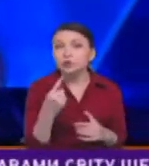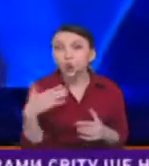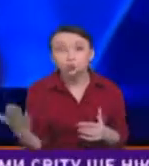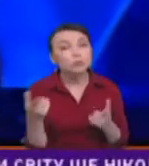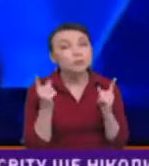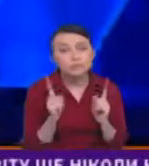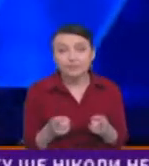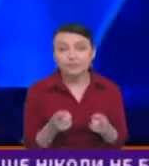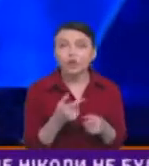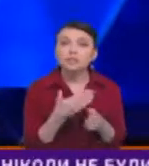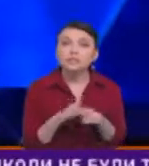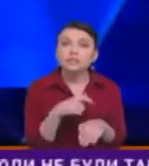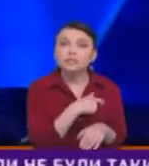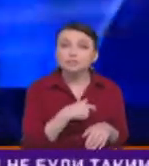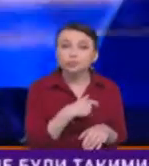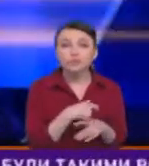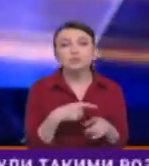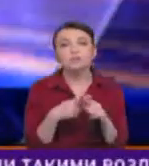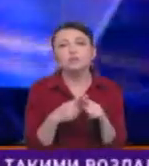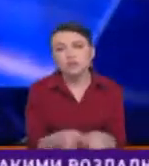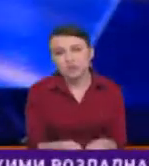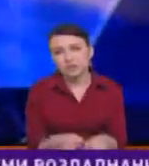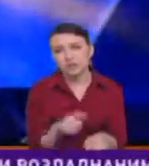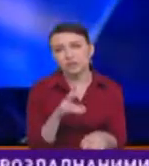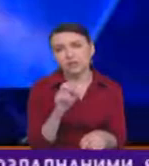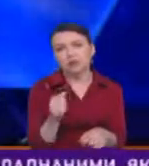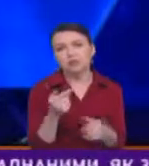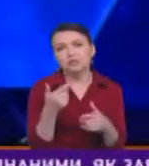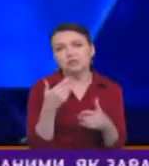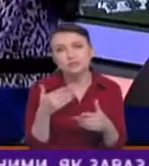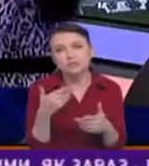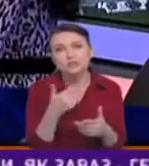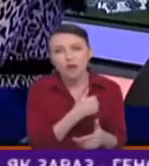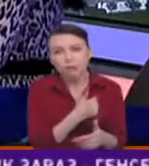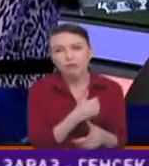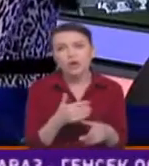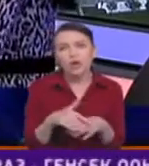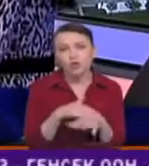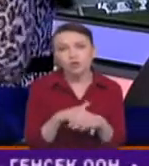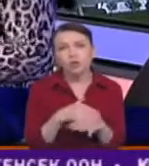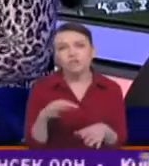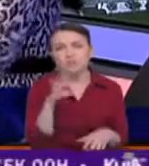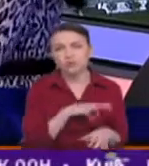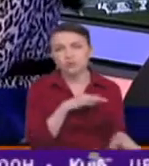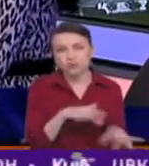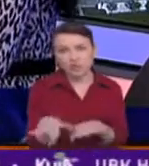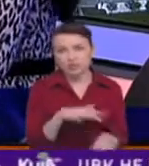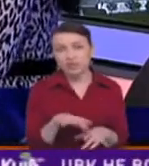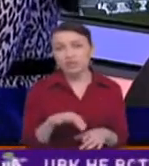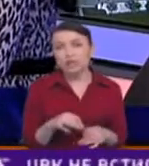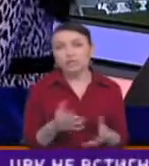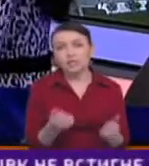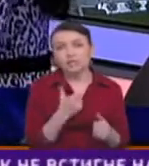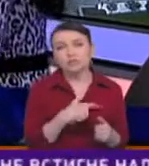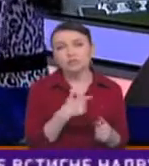дійсно, частина депутатів повелися, в принципі, на запит громадськості про ефективну діяльність. І вони взяли собі за